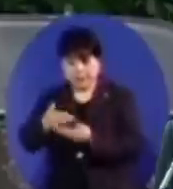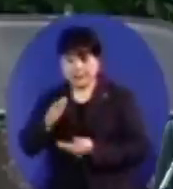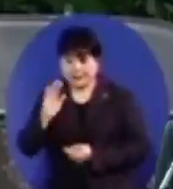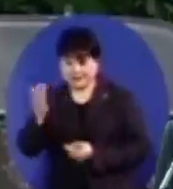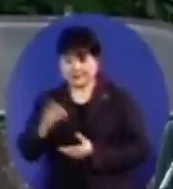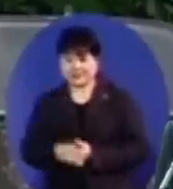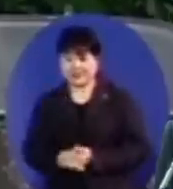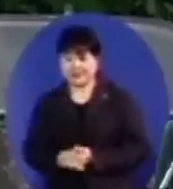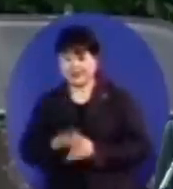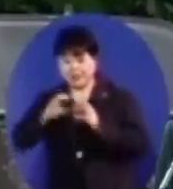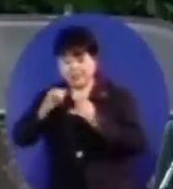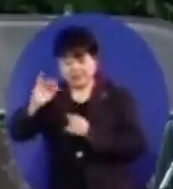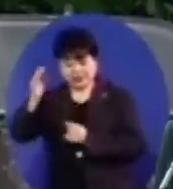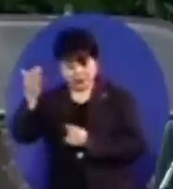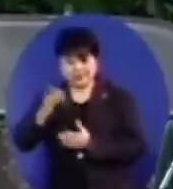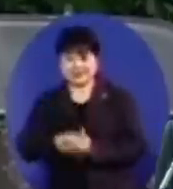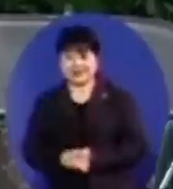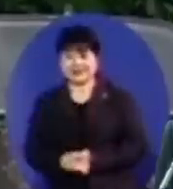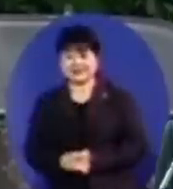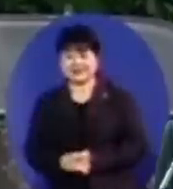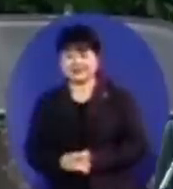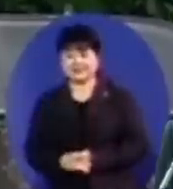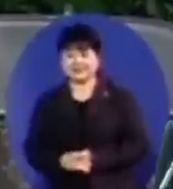나의 백성이 되었습니다.